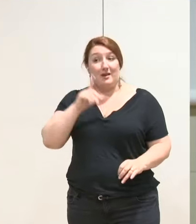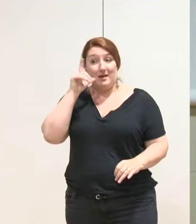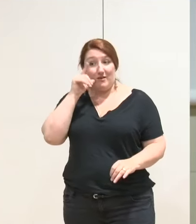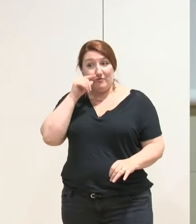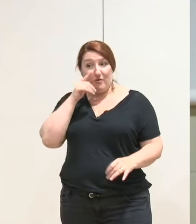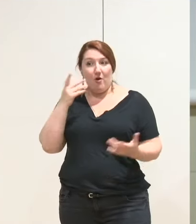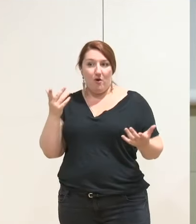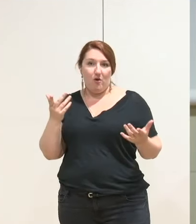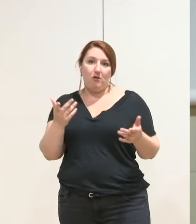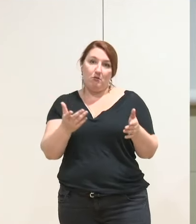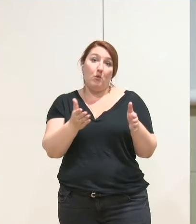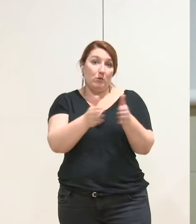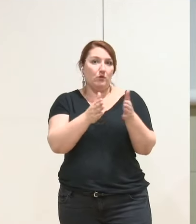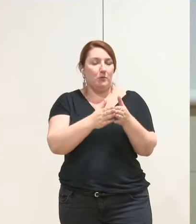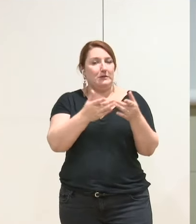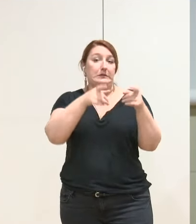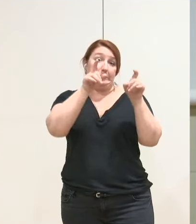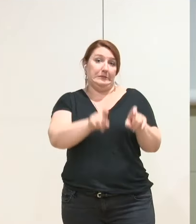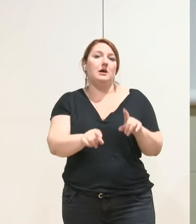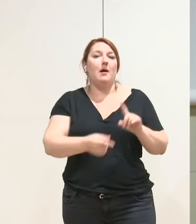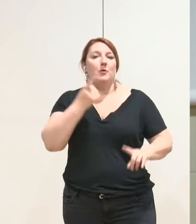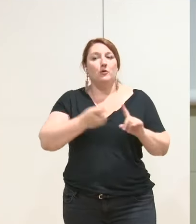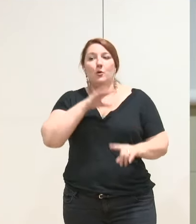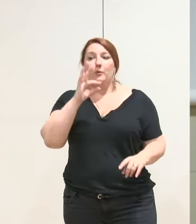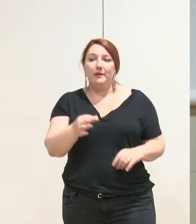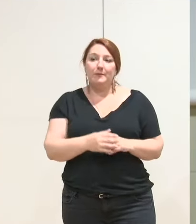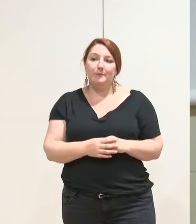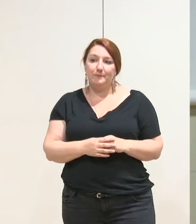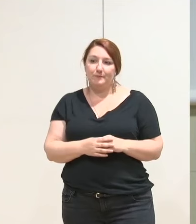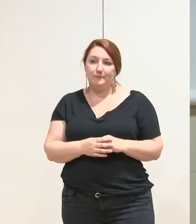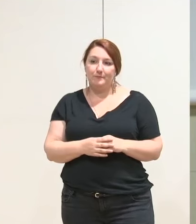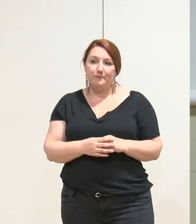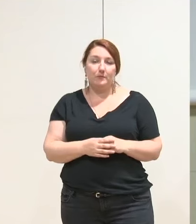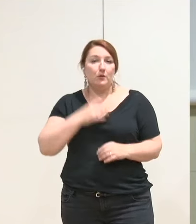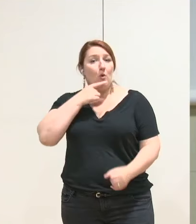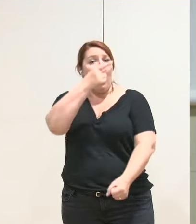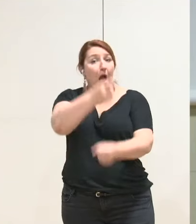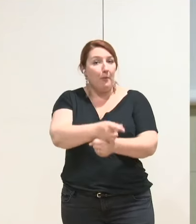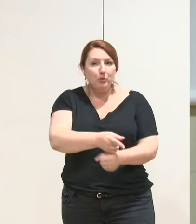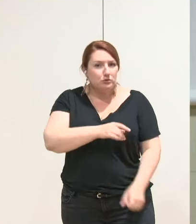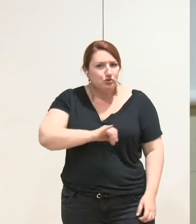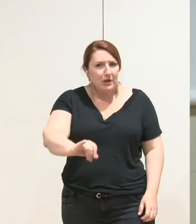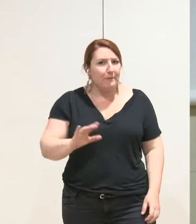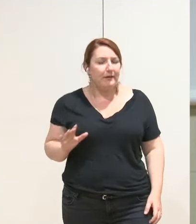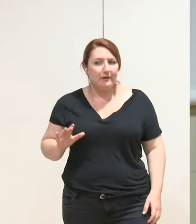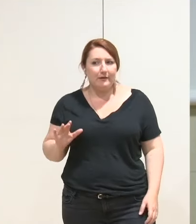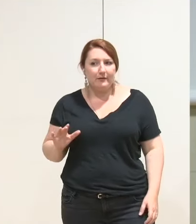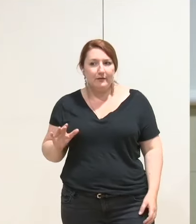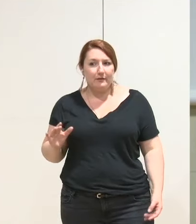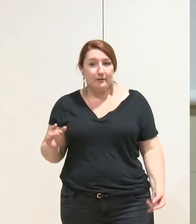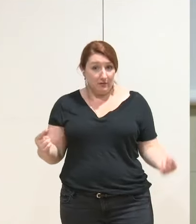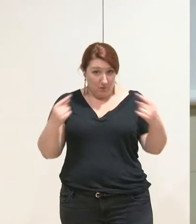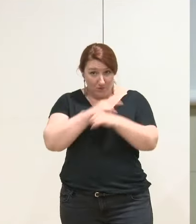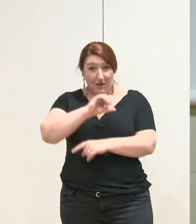leur avons demandé de faire jamais nous ne nous le N nous leur avons imposé ça a même été la première